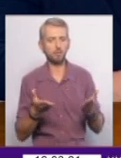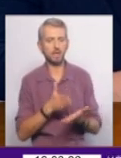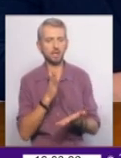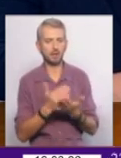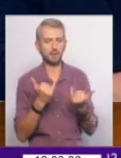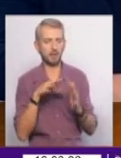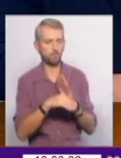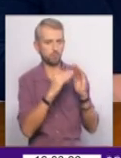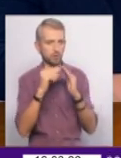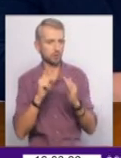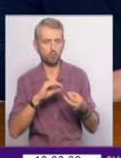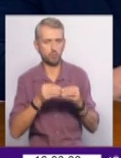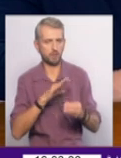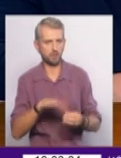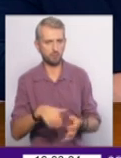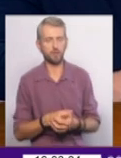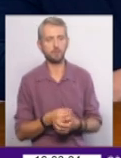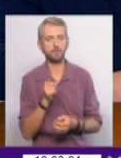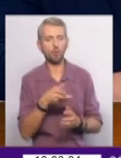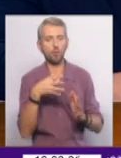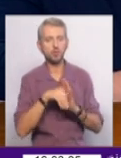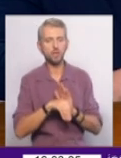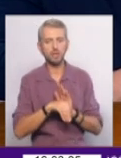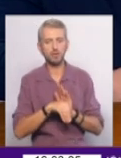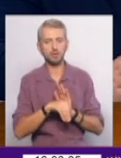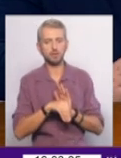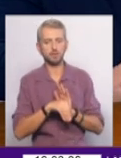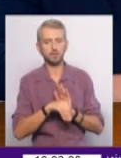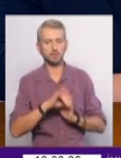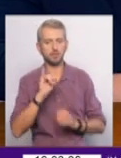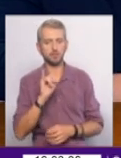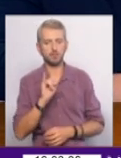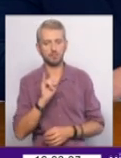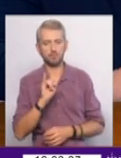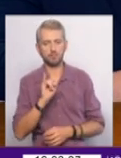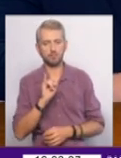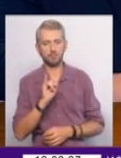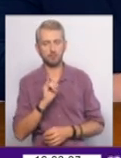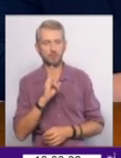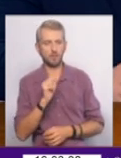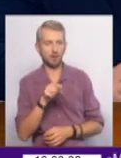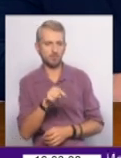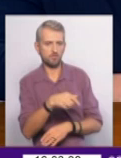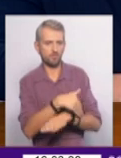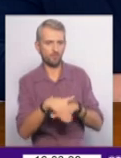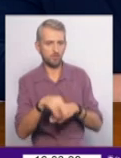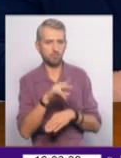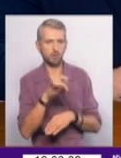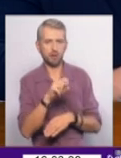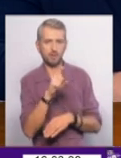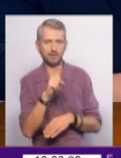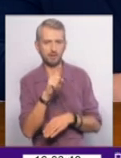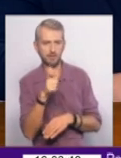в будинках, не відбувалося. В тому числі і як безпосередньо на Праскі 28, ну, те, що